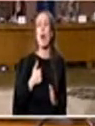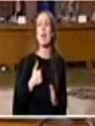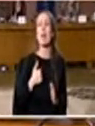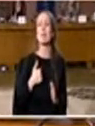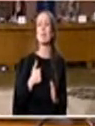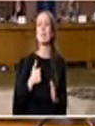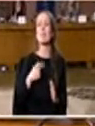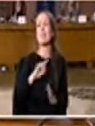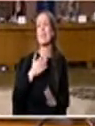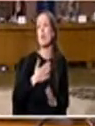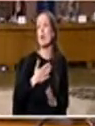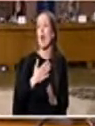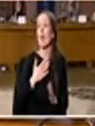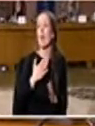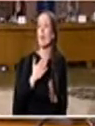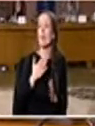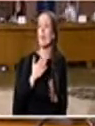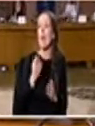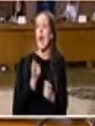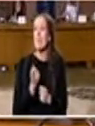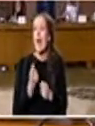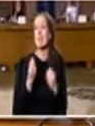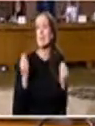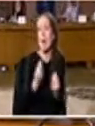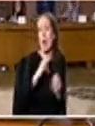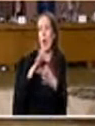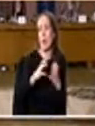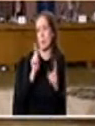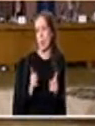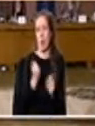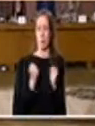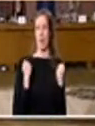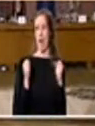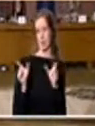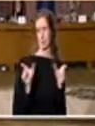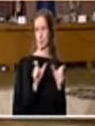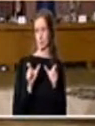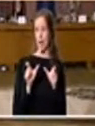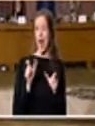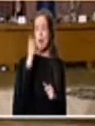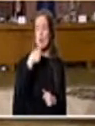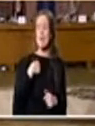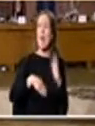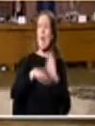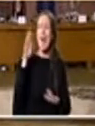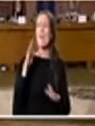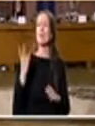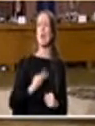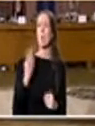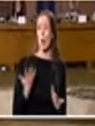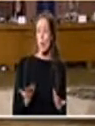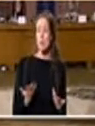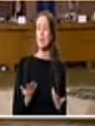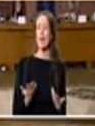organizacija ovako skupa za koje nismo želeli da izazivamo bilo šta. Ali ono na što sam ja posebno ponosna jeste